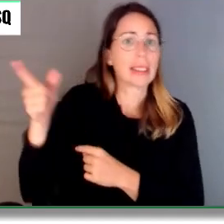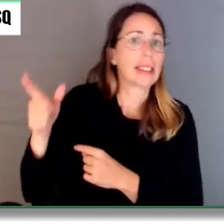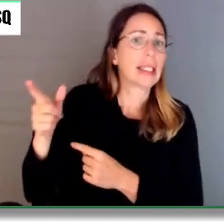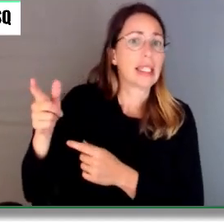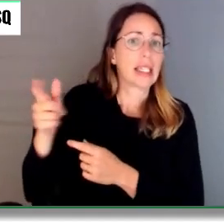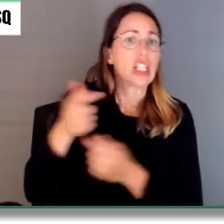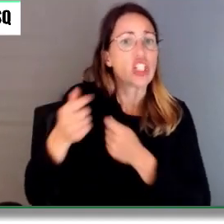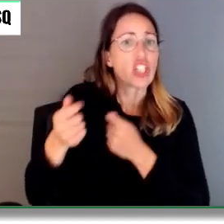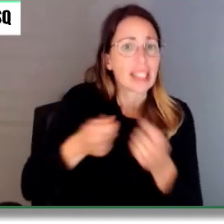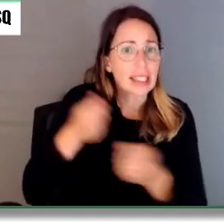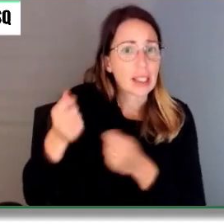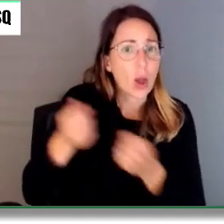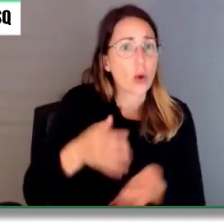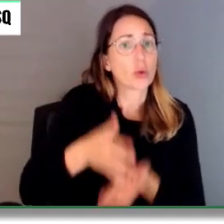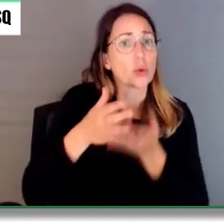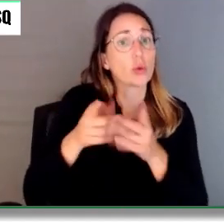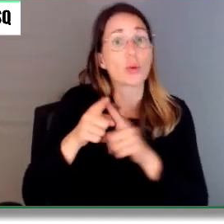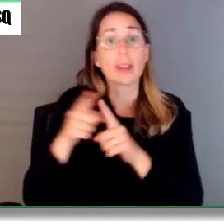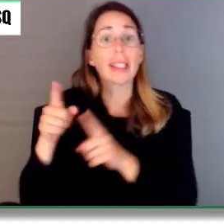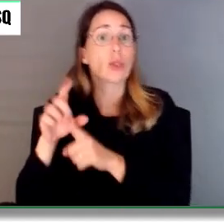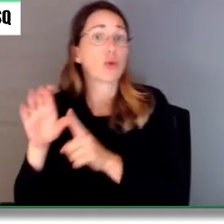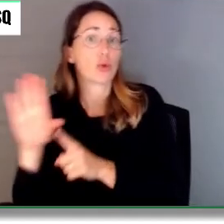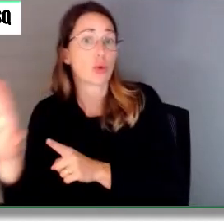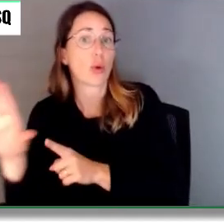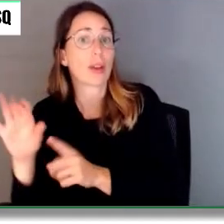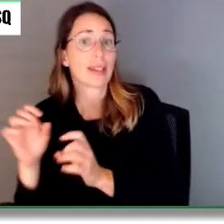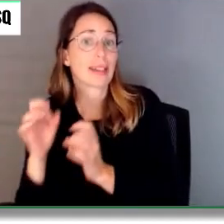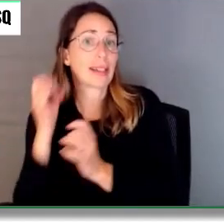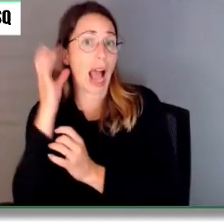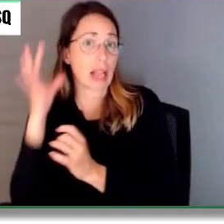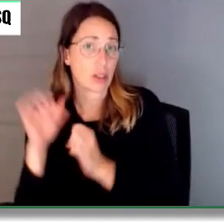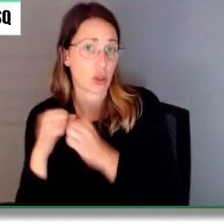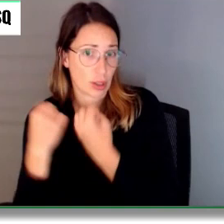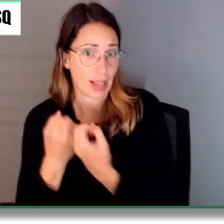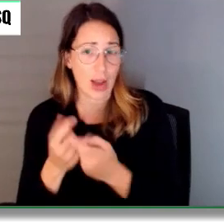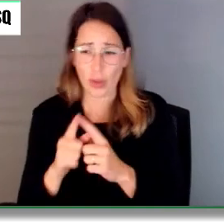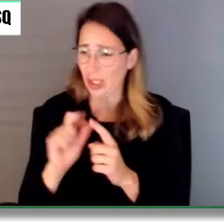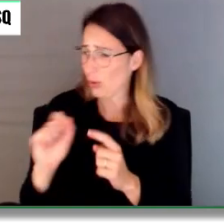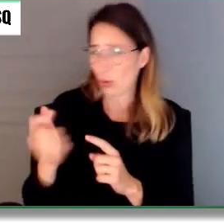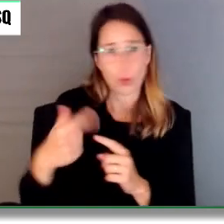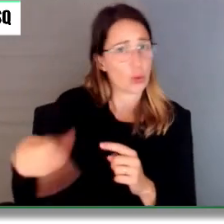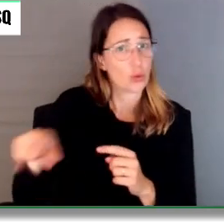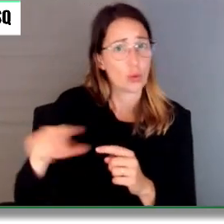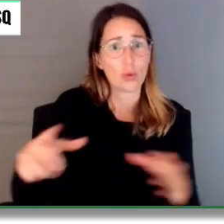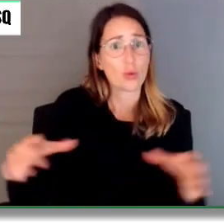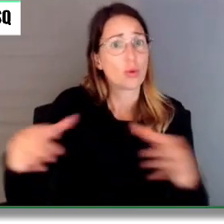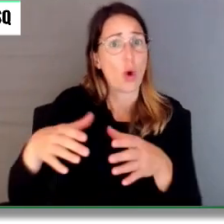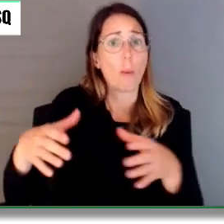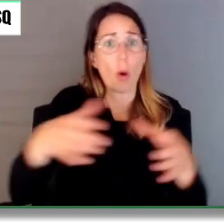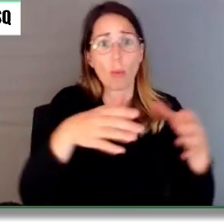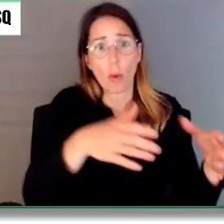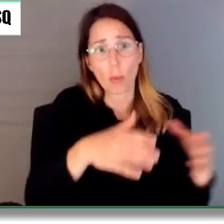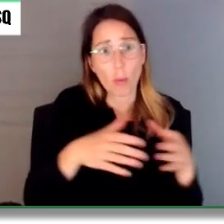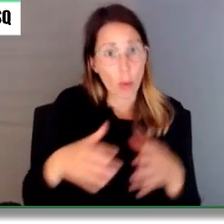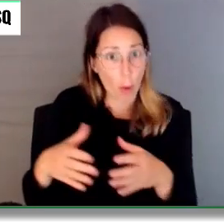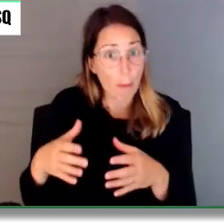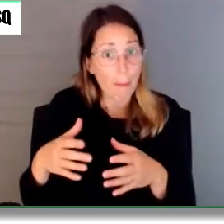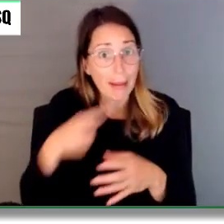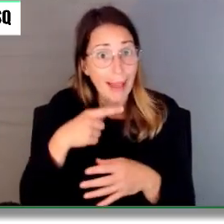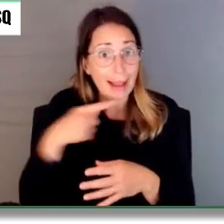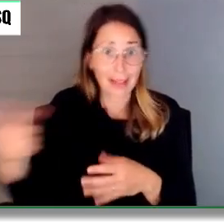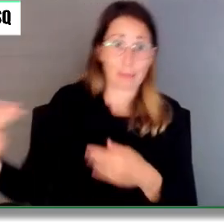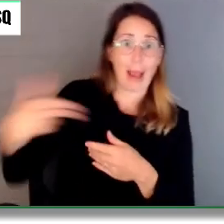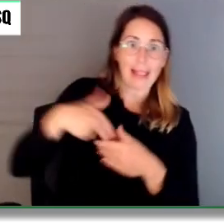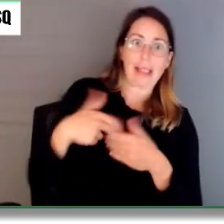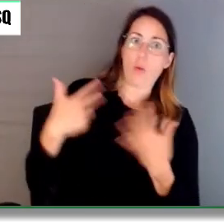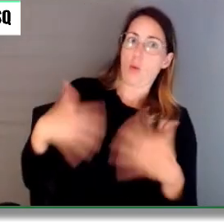sociales et l'implication de tous les groupes de parties prenantes qui sont impliqués. C'est pour cette raison qu'il est